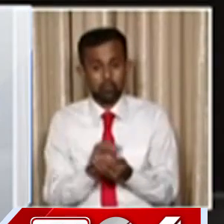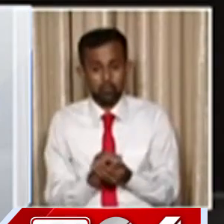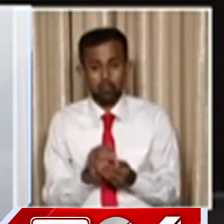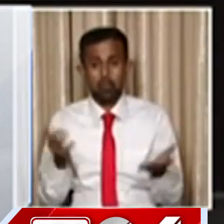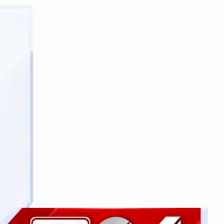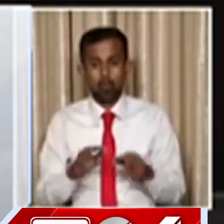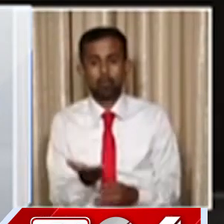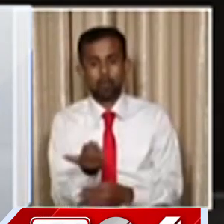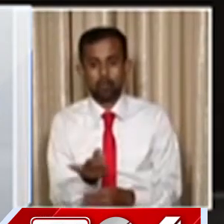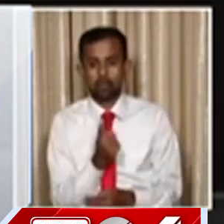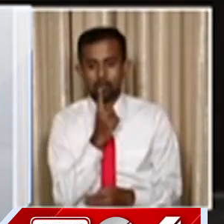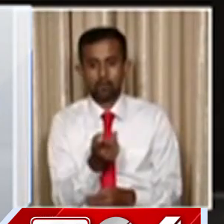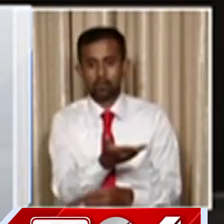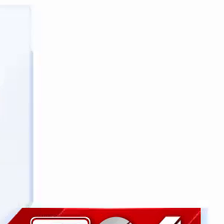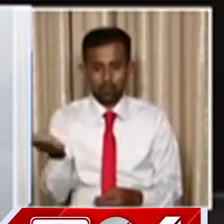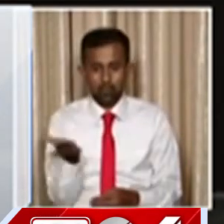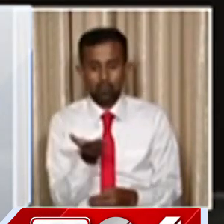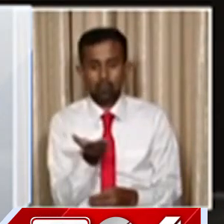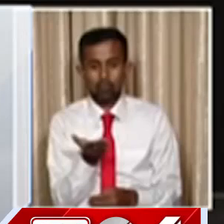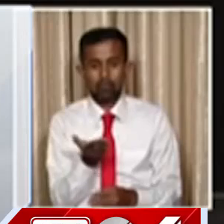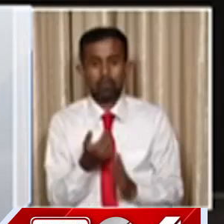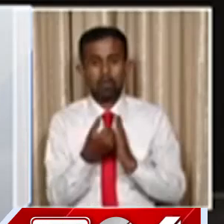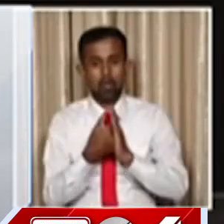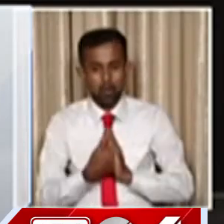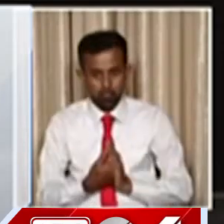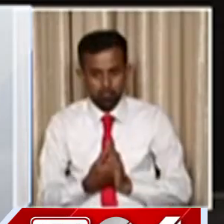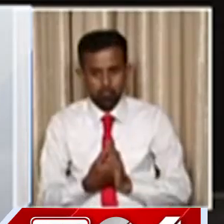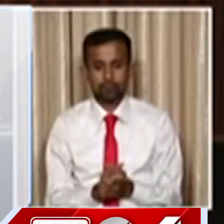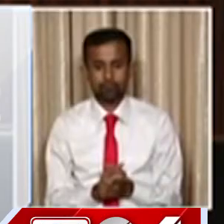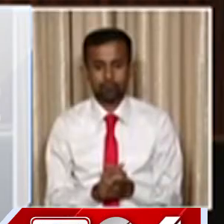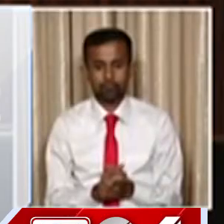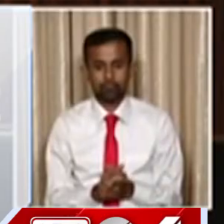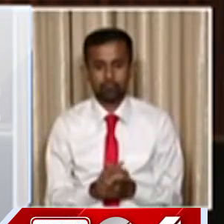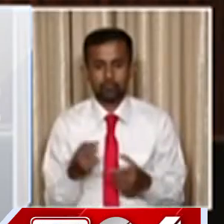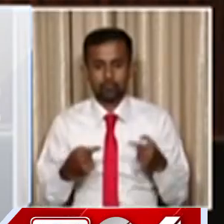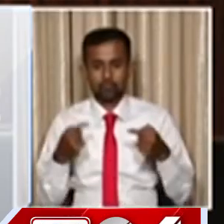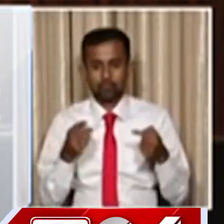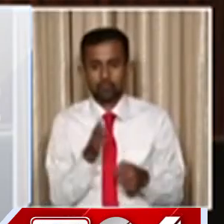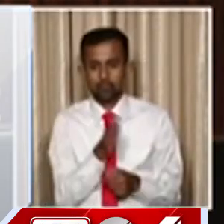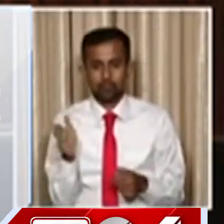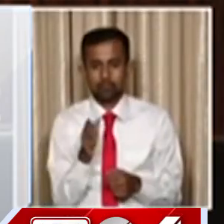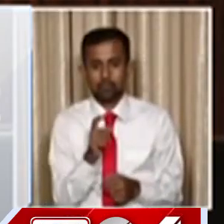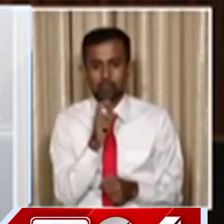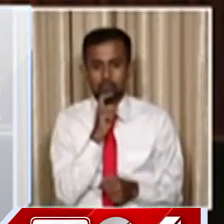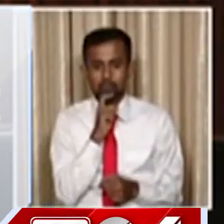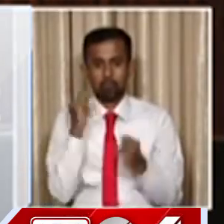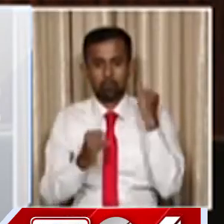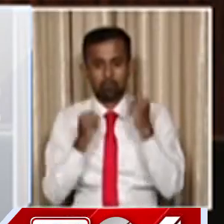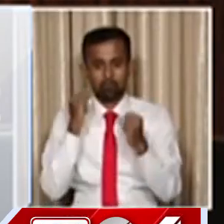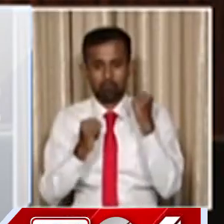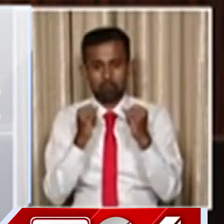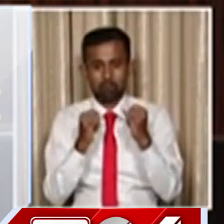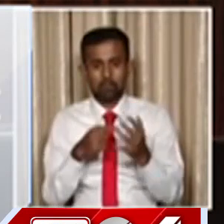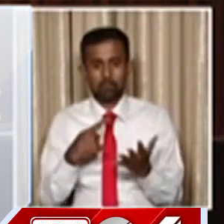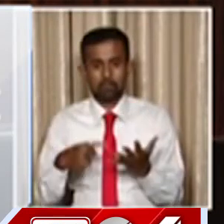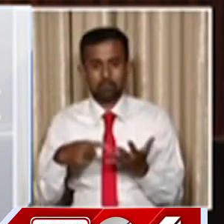වෙලා ඉල්ලන්නේ ඔබ කරුණා කළා ගෞරවාන්විතව ඉල්ලාස් වෙන්න කියන එක. විවාදයේ අතරතුරේදී අධිකරණයේ විවේචනය කිරීම වැනි